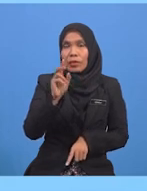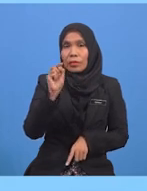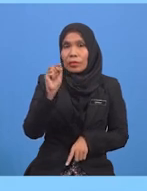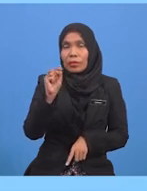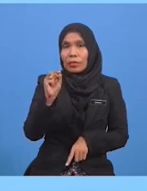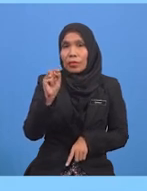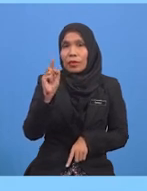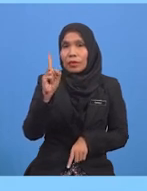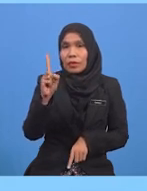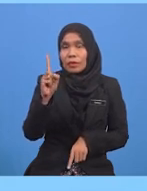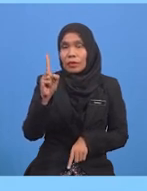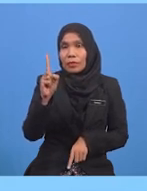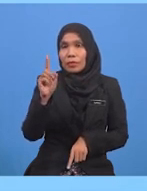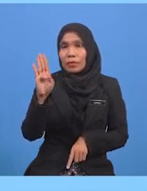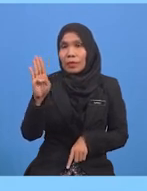521.14.